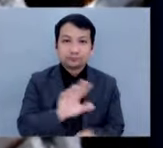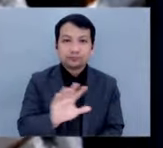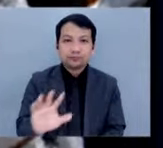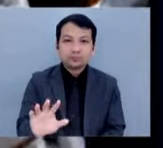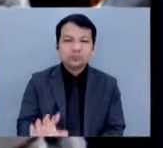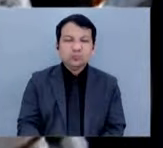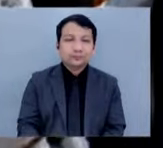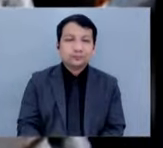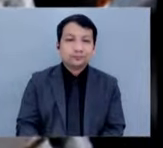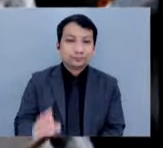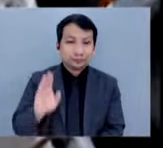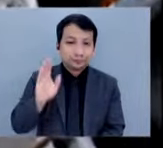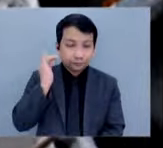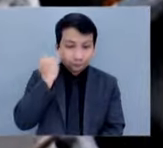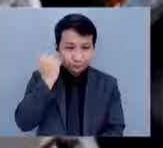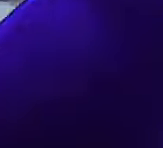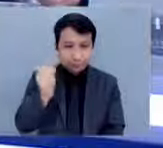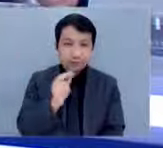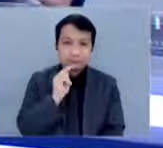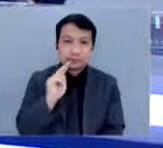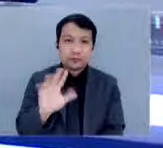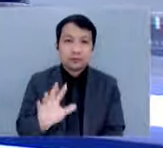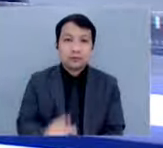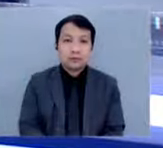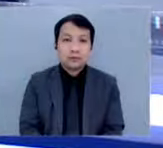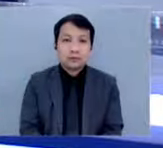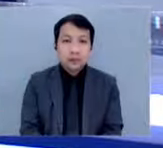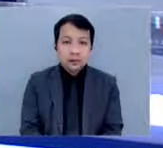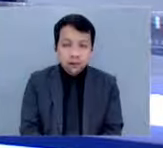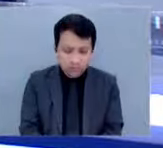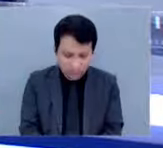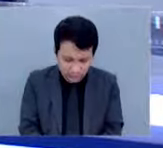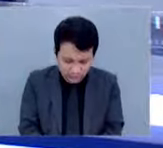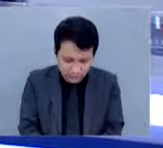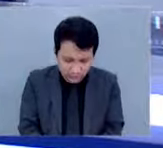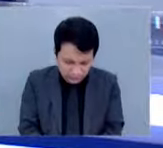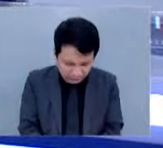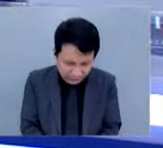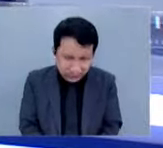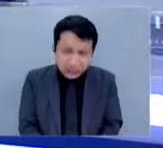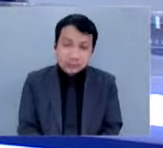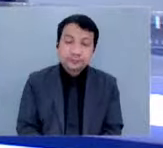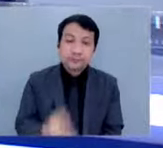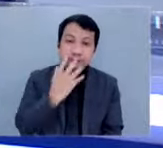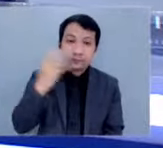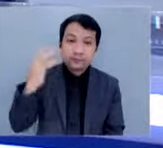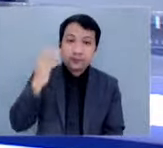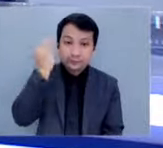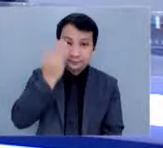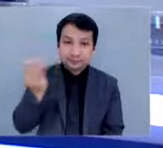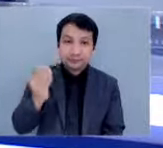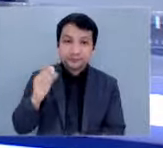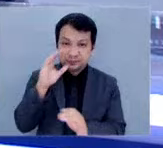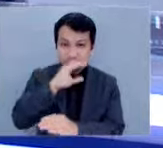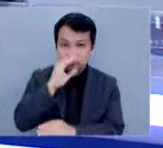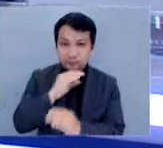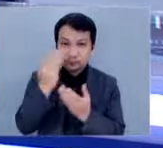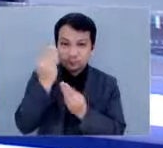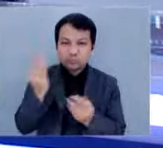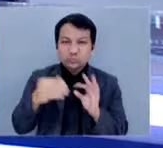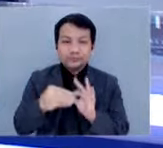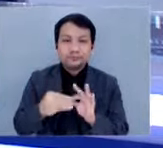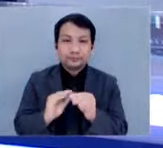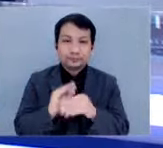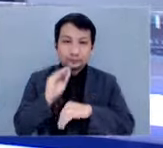frontline, John Arua, News 5. Sumabay sa mainit na panahon ang sunog sa Cebu City na dulot umano ng nag-overheat